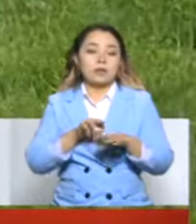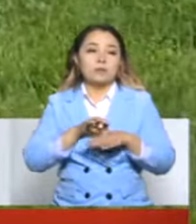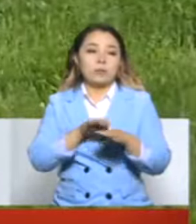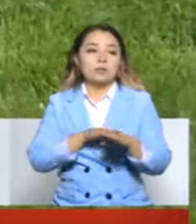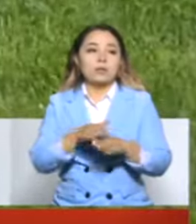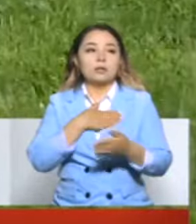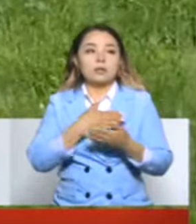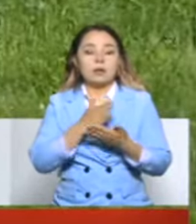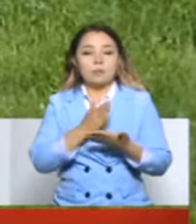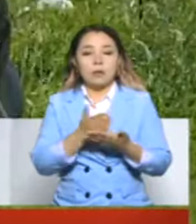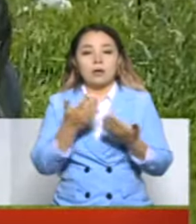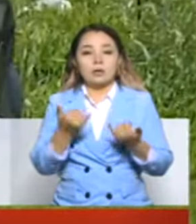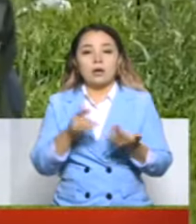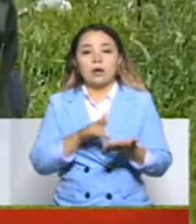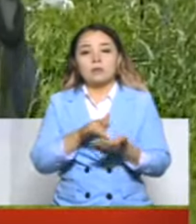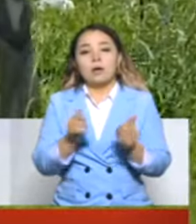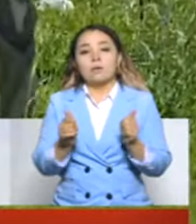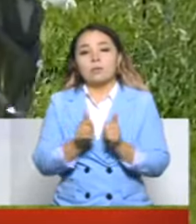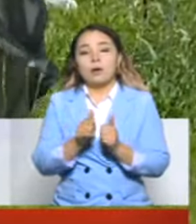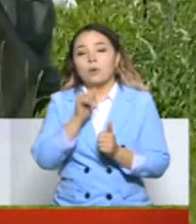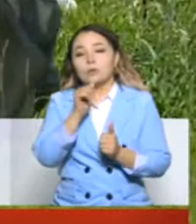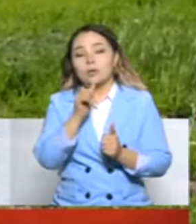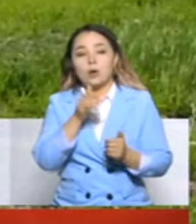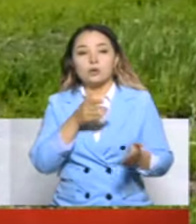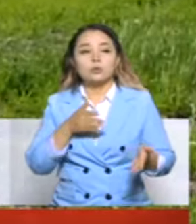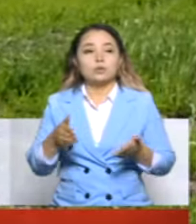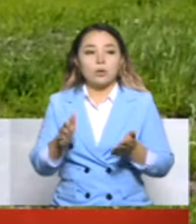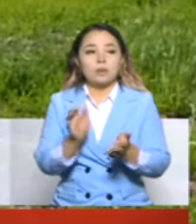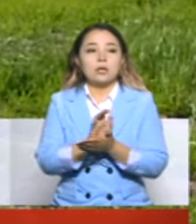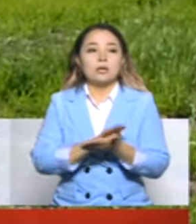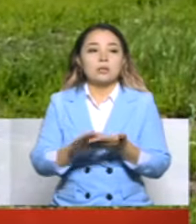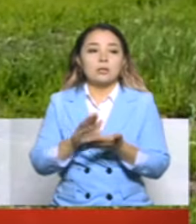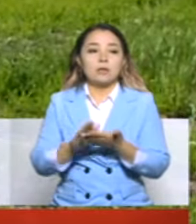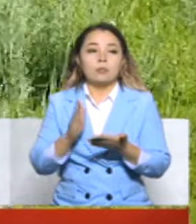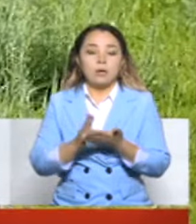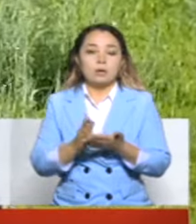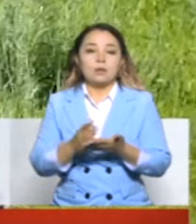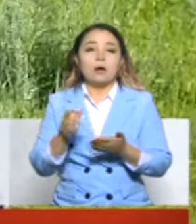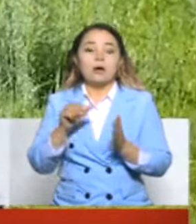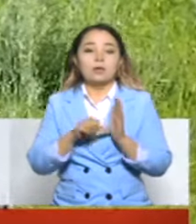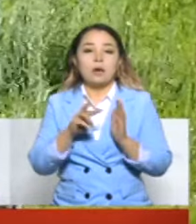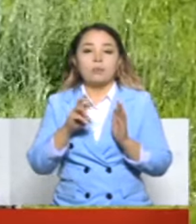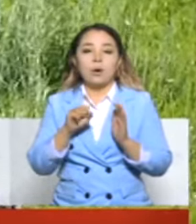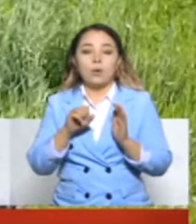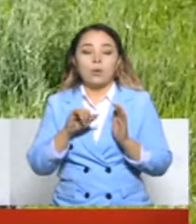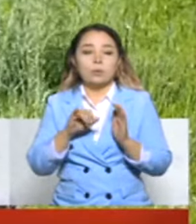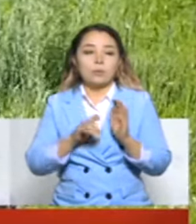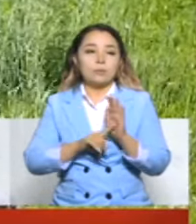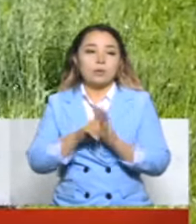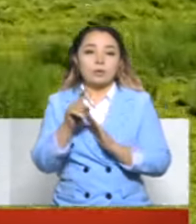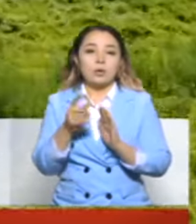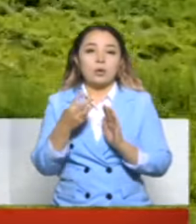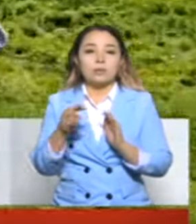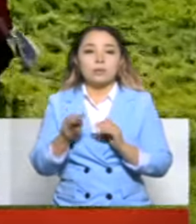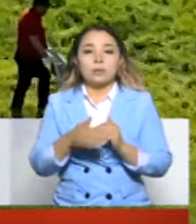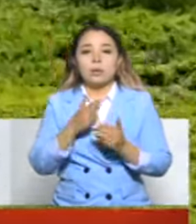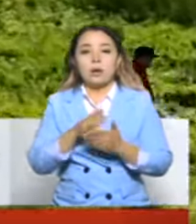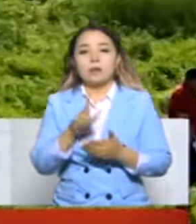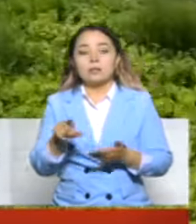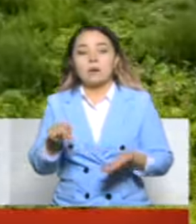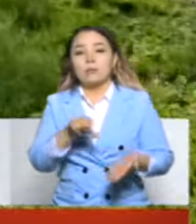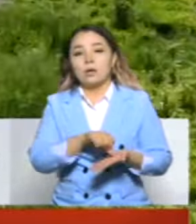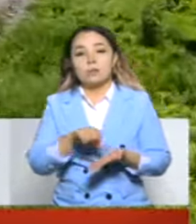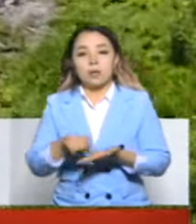белсене қатысып жатыр. Олар қала маңындағы Қостанай тас жолын қоқыстан тазартты. 6 маусымда басталған шараға 30 мыңнан астам адам